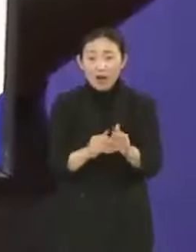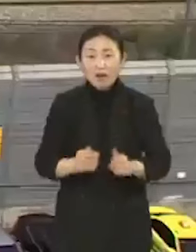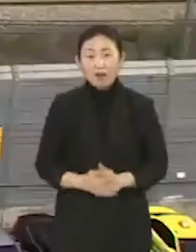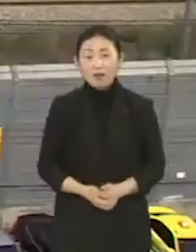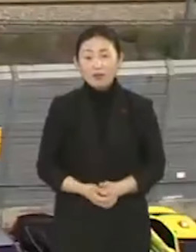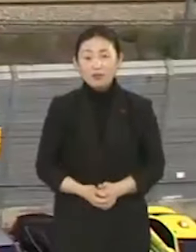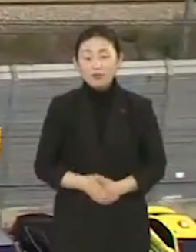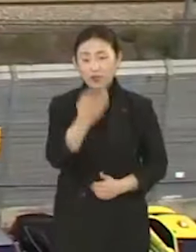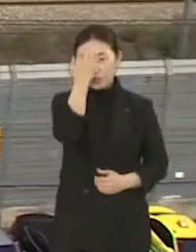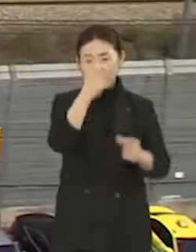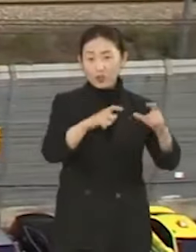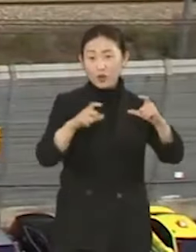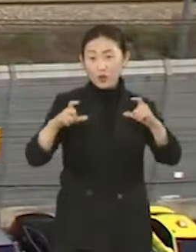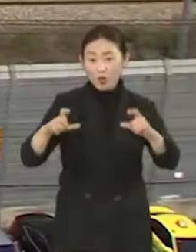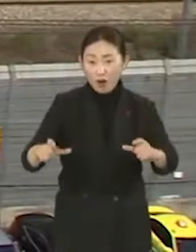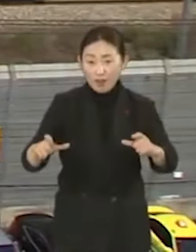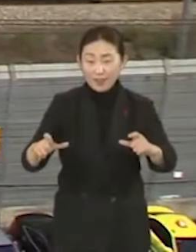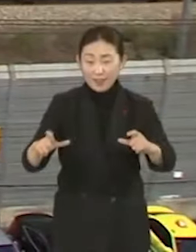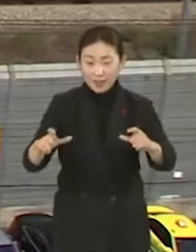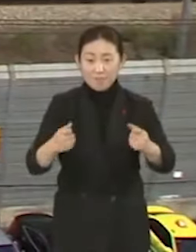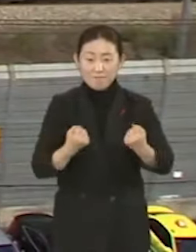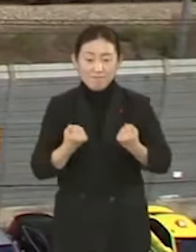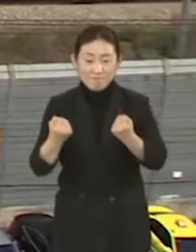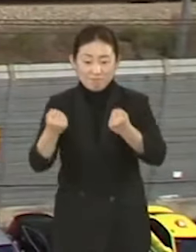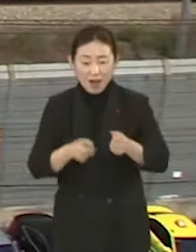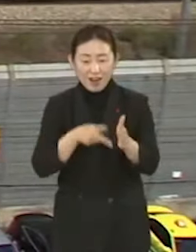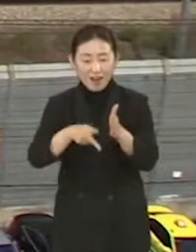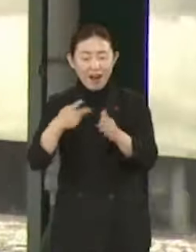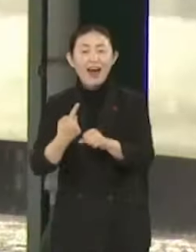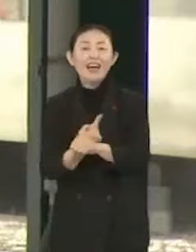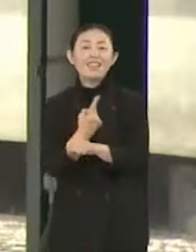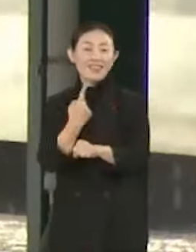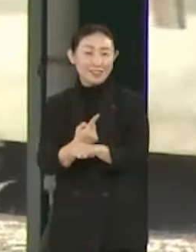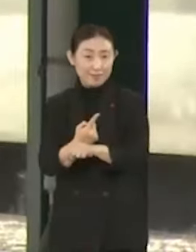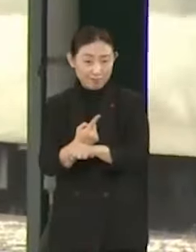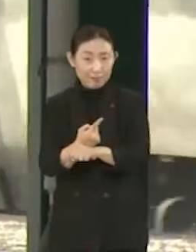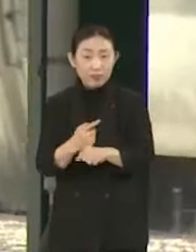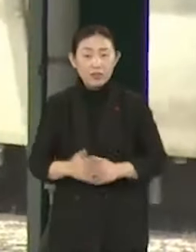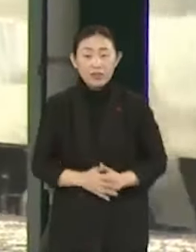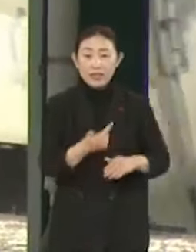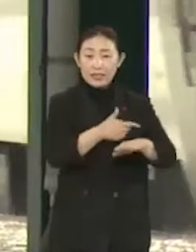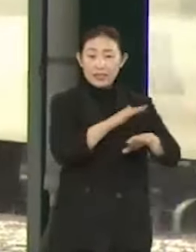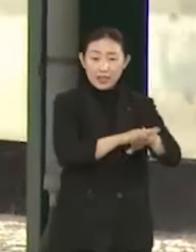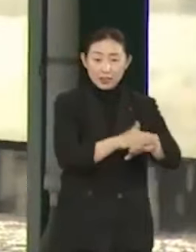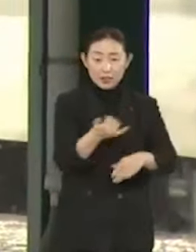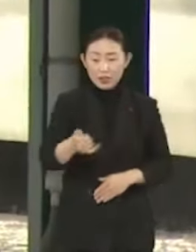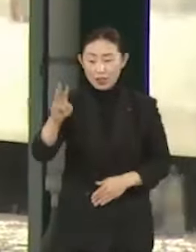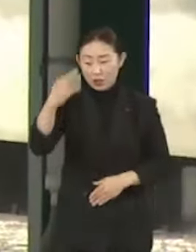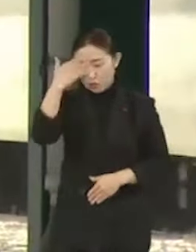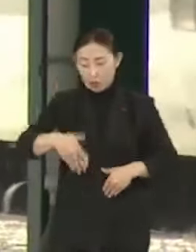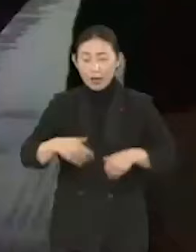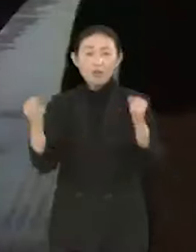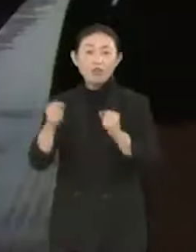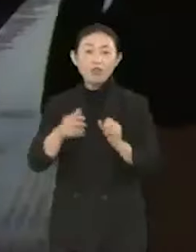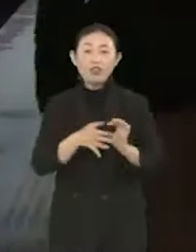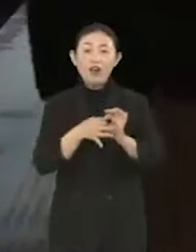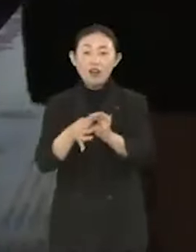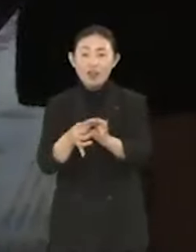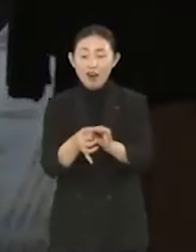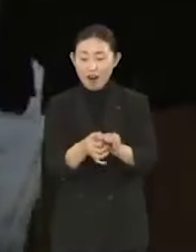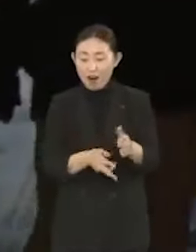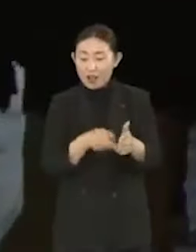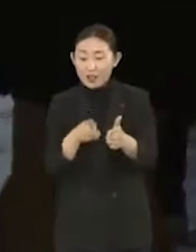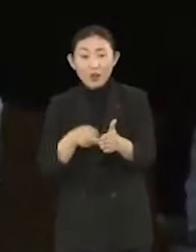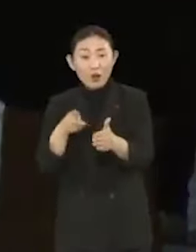건 충청권 거점 도시 간 1시간 생활권 마련입니다. 대전에서 세종 충남북을 연결하는 광역철도는